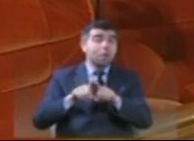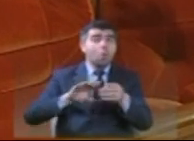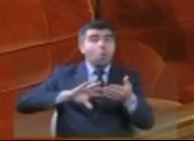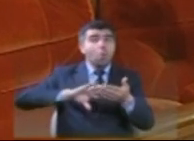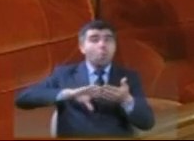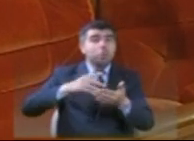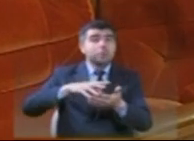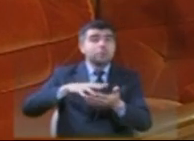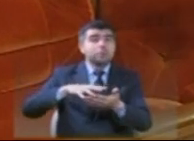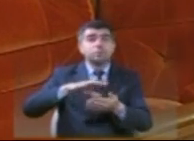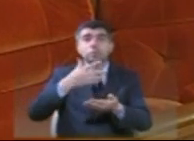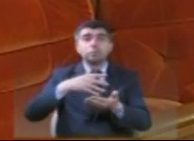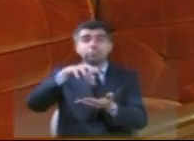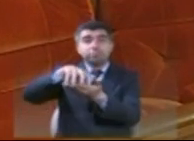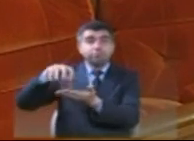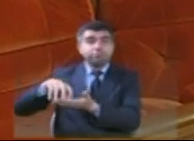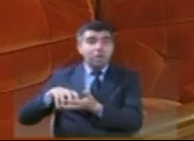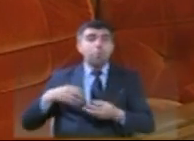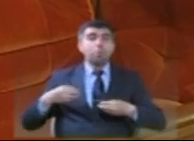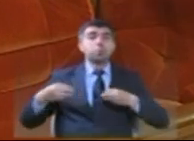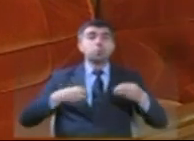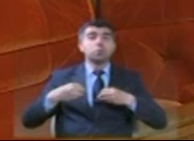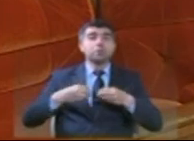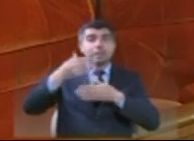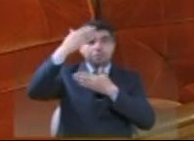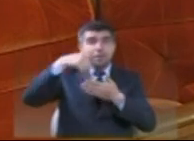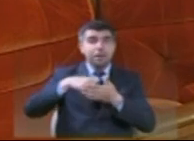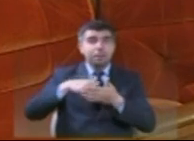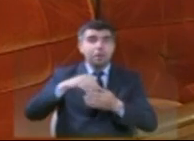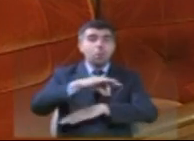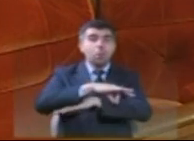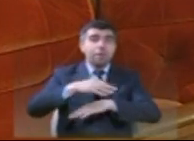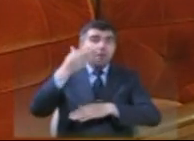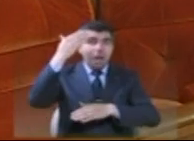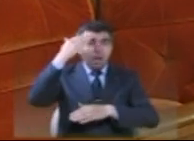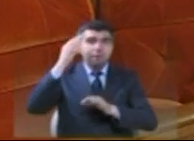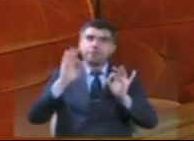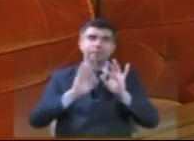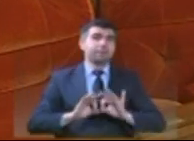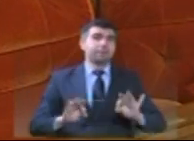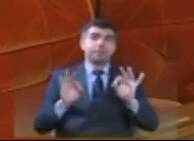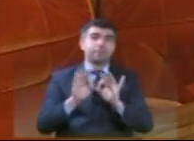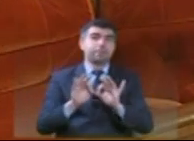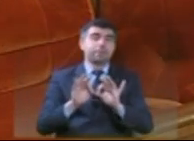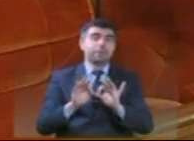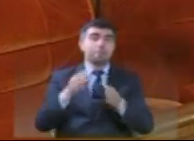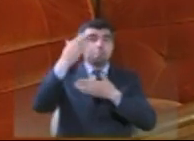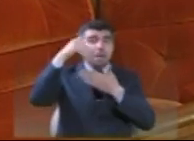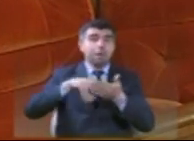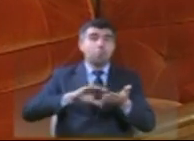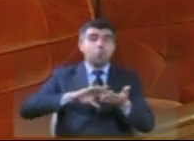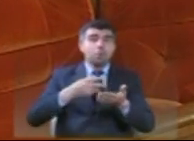صعيد جميع المديريات الاقليميه، وهذا اللي بكل صراحه ما عندناش متوفر الان. وهذا اللي تيجعلنا انه امكانيه ديال